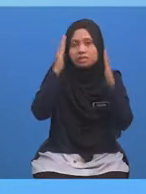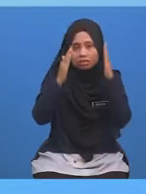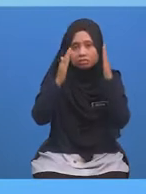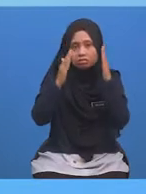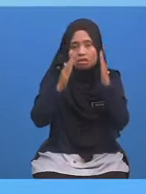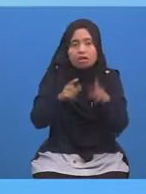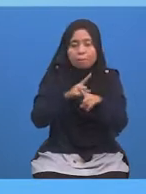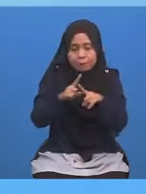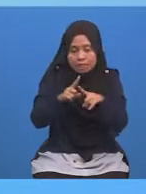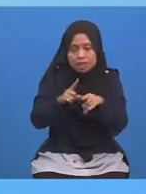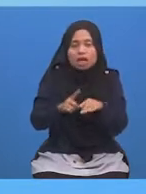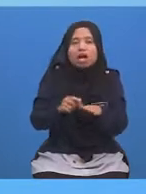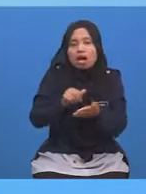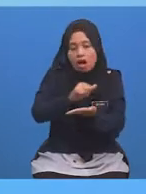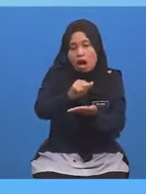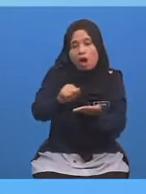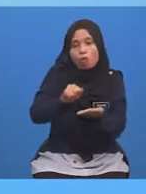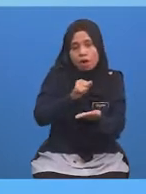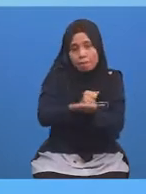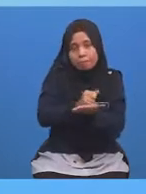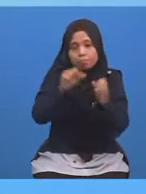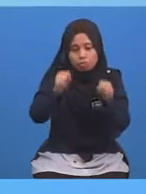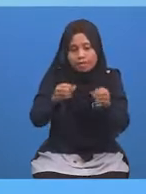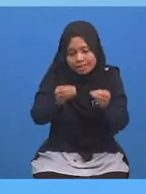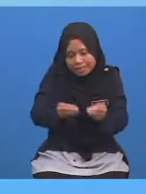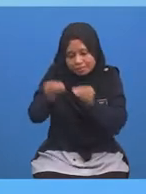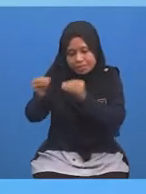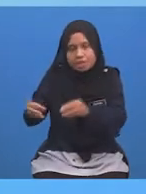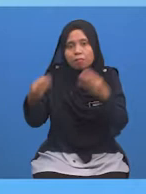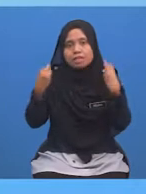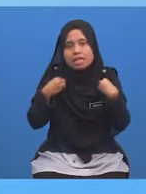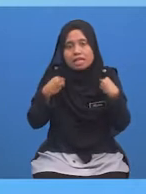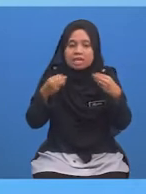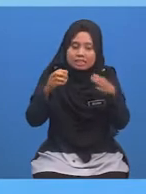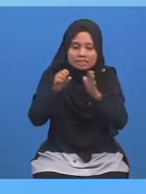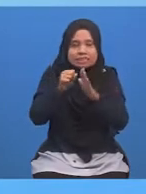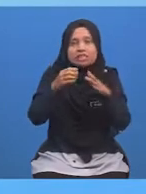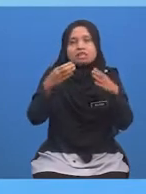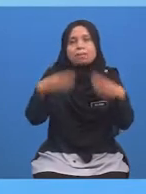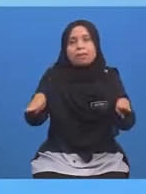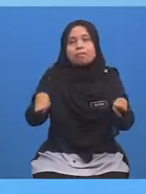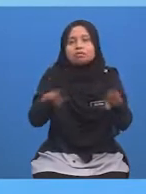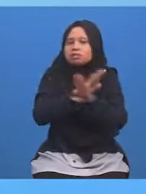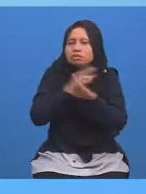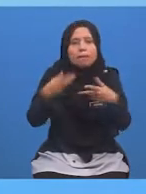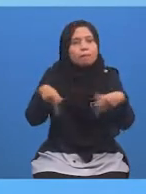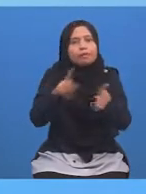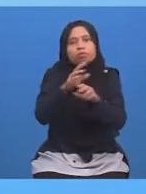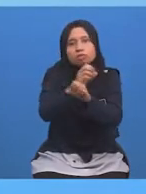Manakala syarikat awam berhad boleh dipindah milik secara bebas tanpa